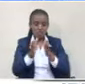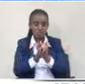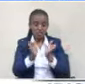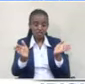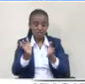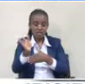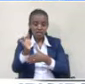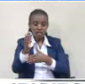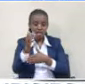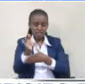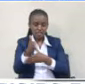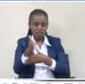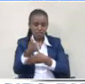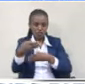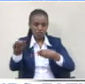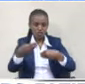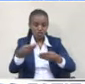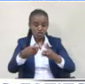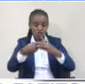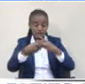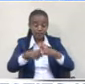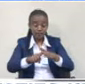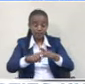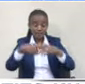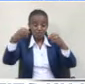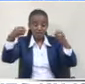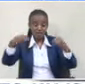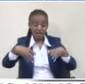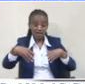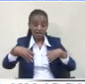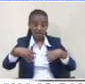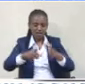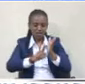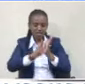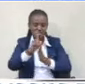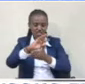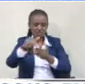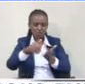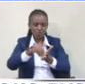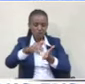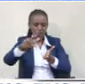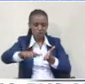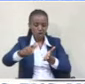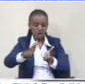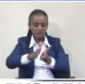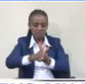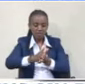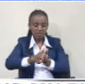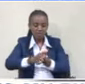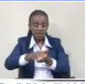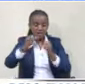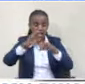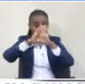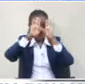kumusweje ministeri y'ubucuruzi n'inganda izatangiza kumugaragaro politike yo guteza imbere ibigo bito nibiciriritse kugira ngo